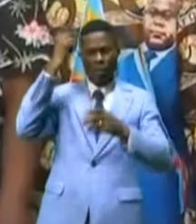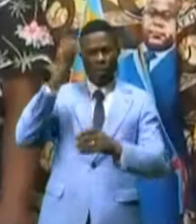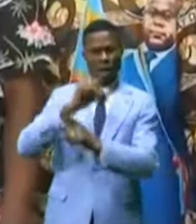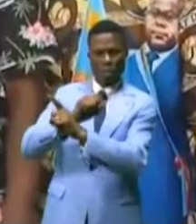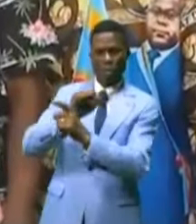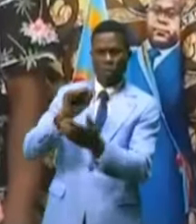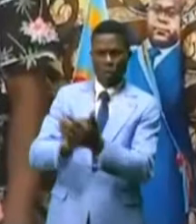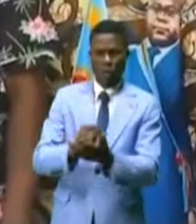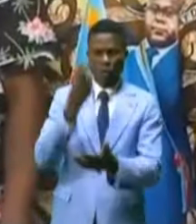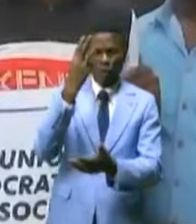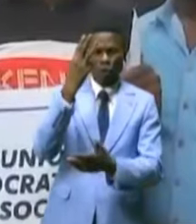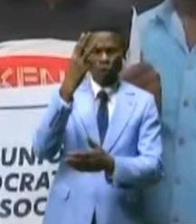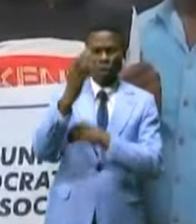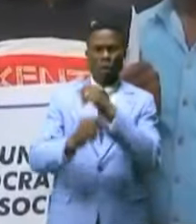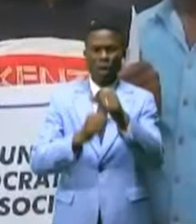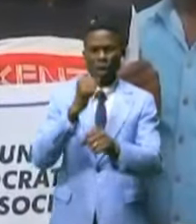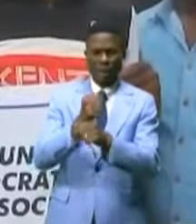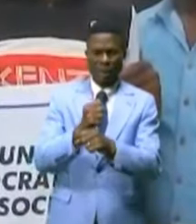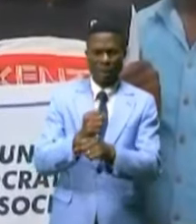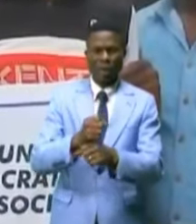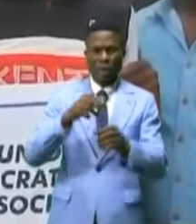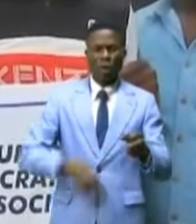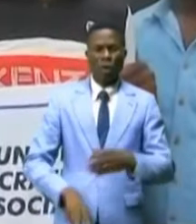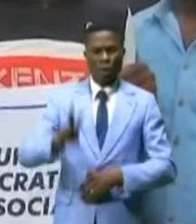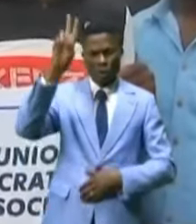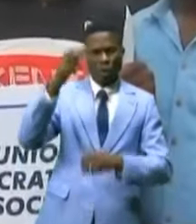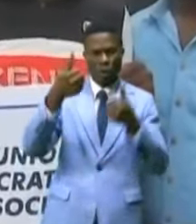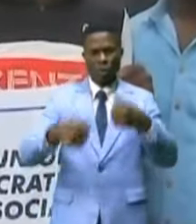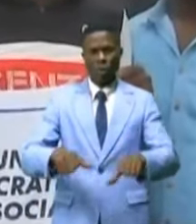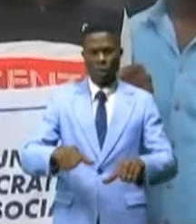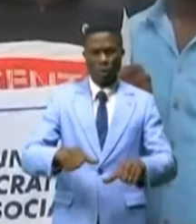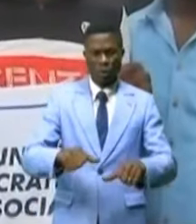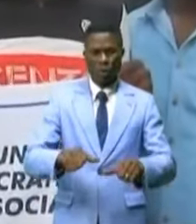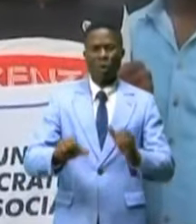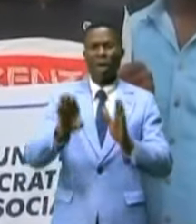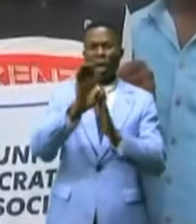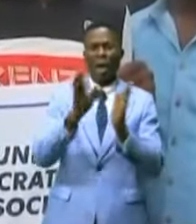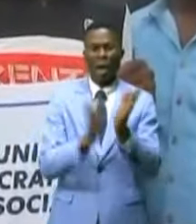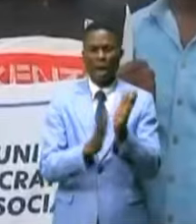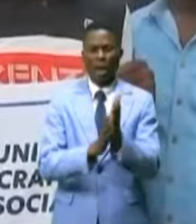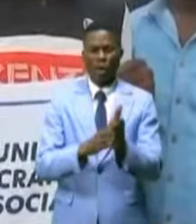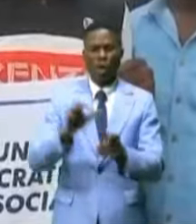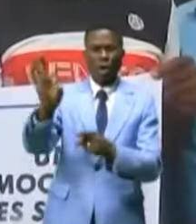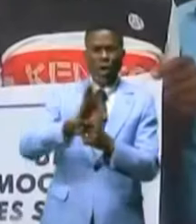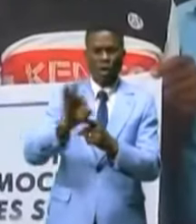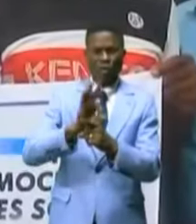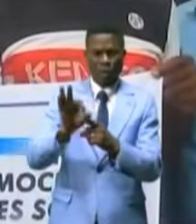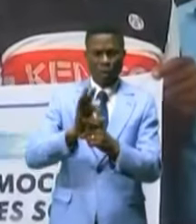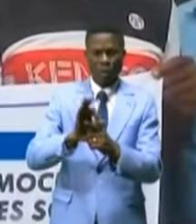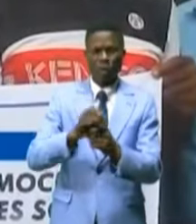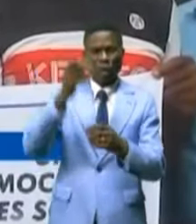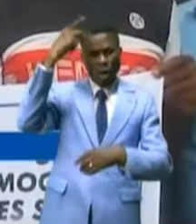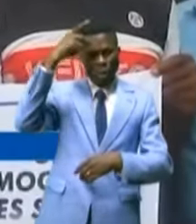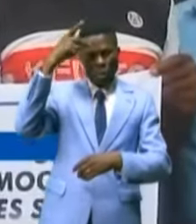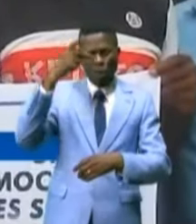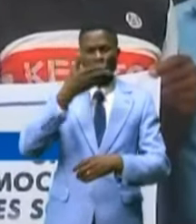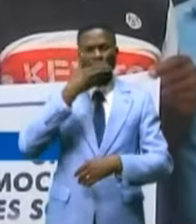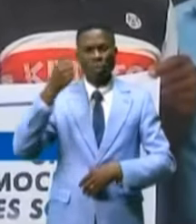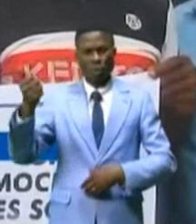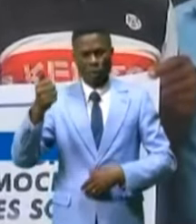plus de 3 décennies, car l'UDPS demeure le code de formation politique par excellence. Nous sollicitons